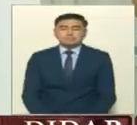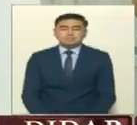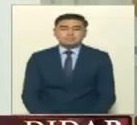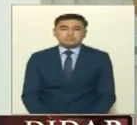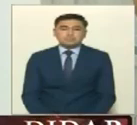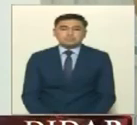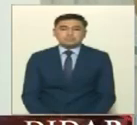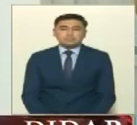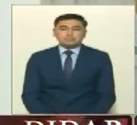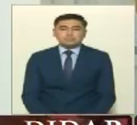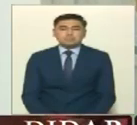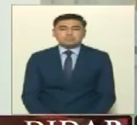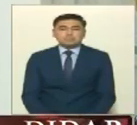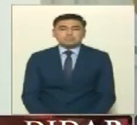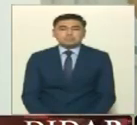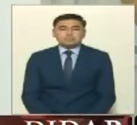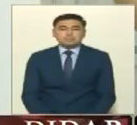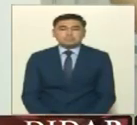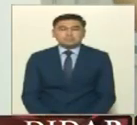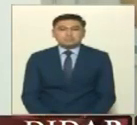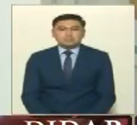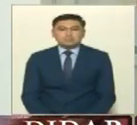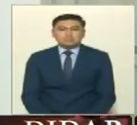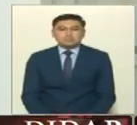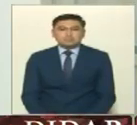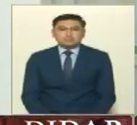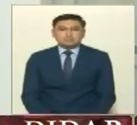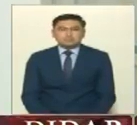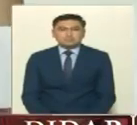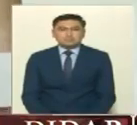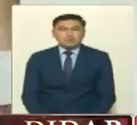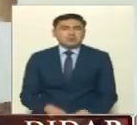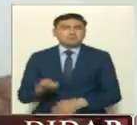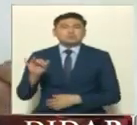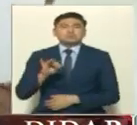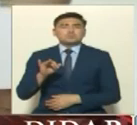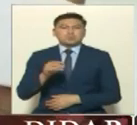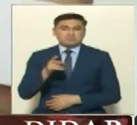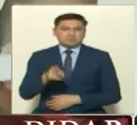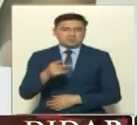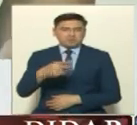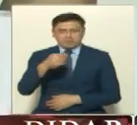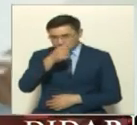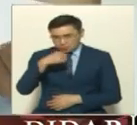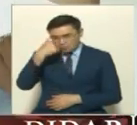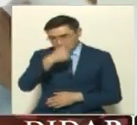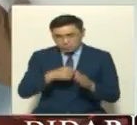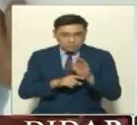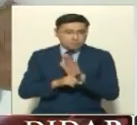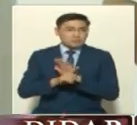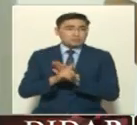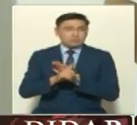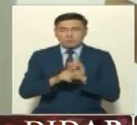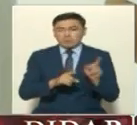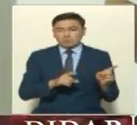Вот видите, у нее номер ВИН такой-то, она была 12-м. История берет начало в 2020 году, когда ИП «Калинин»